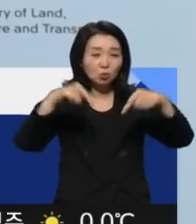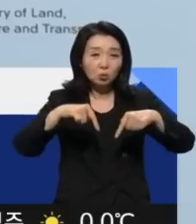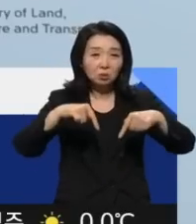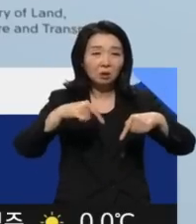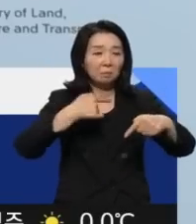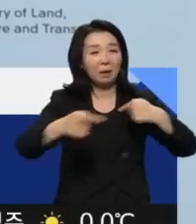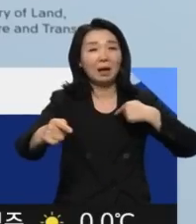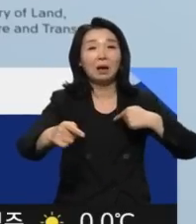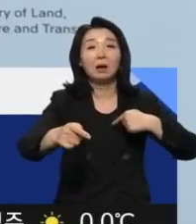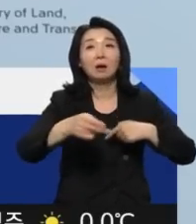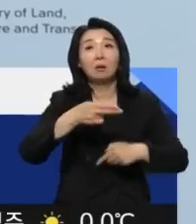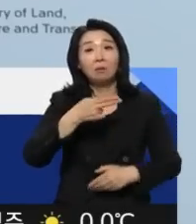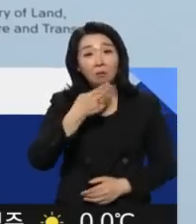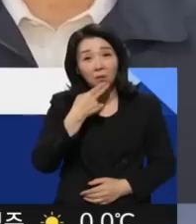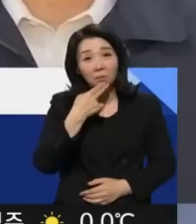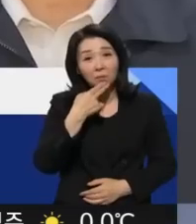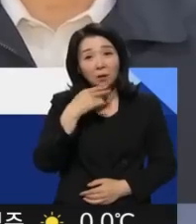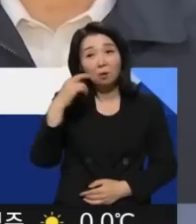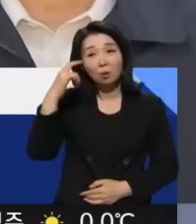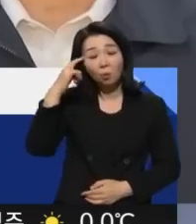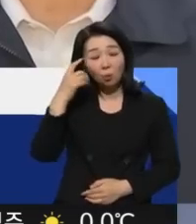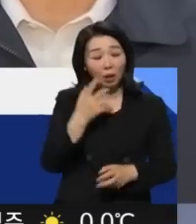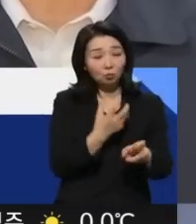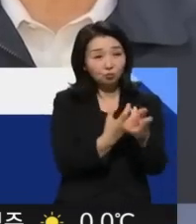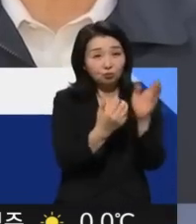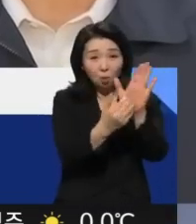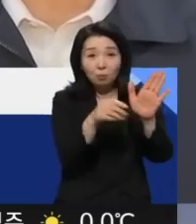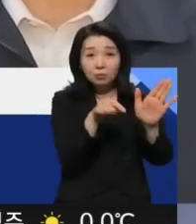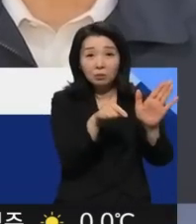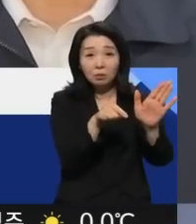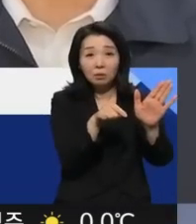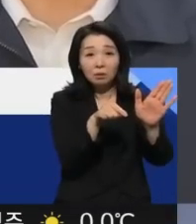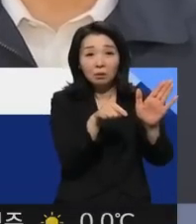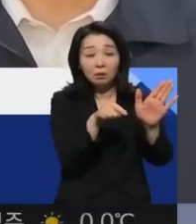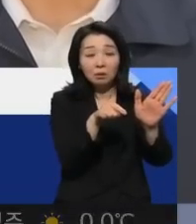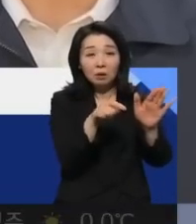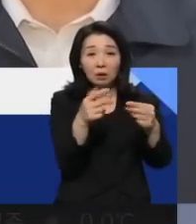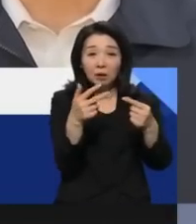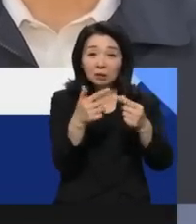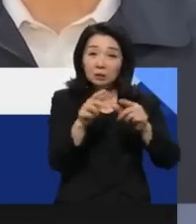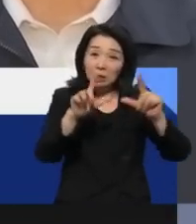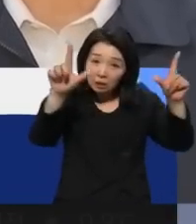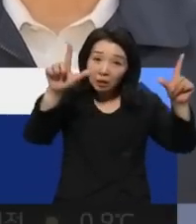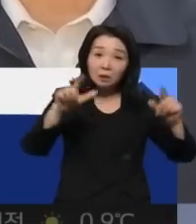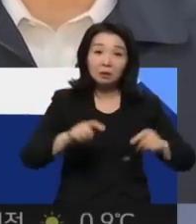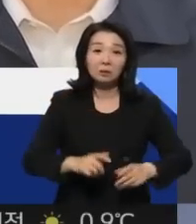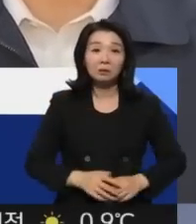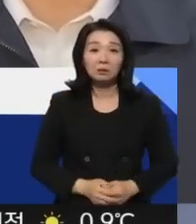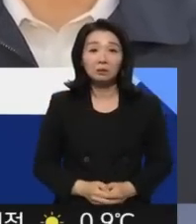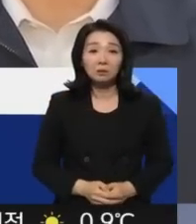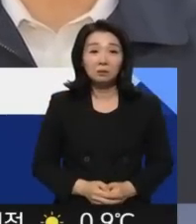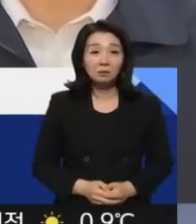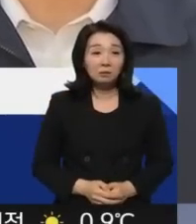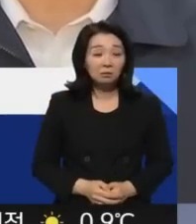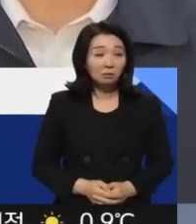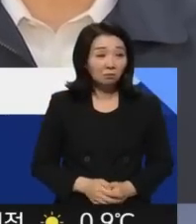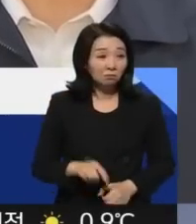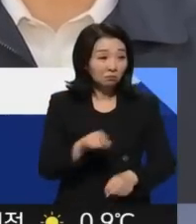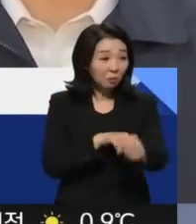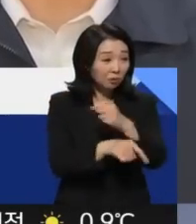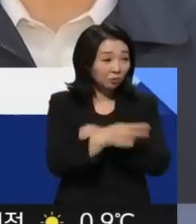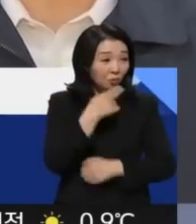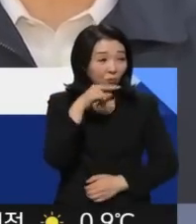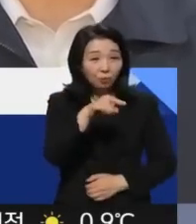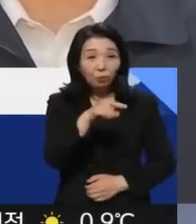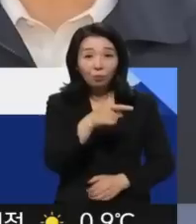결렬도 없었습니다. 이미 운송 거부가 7일째에 접어들었거든요. 예. 정당한 사유 없이